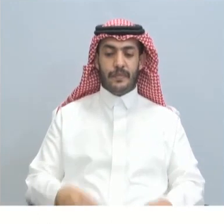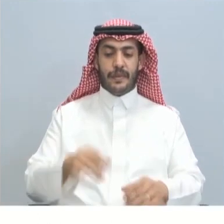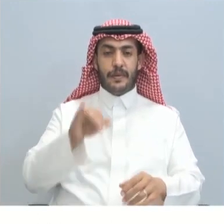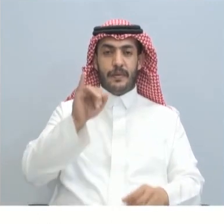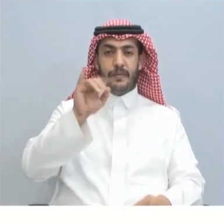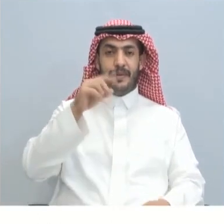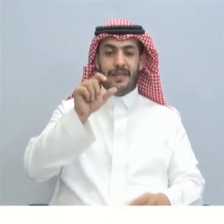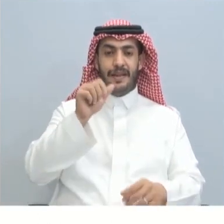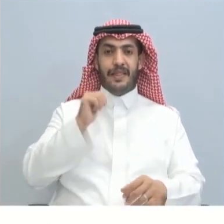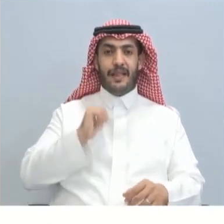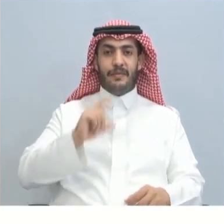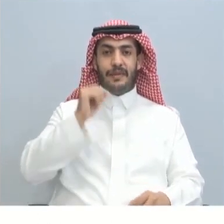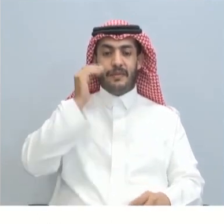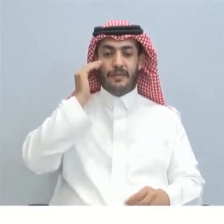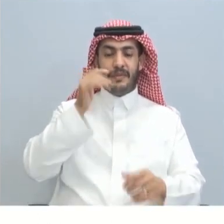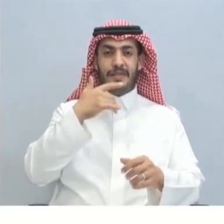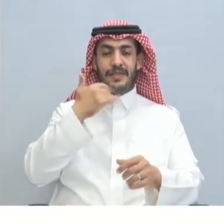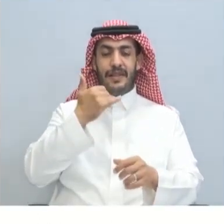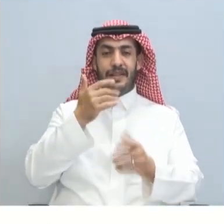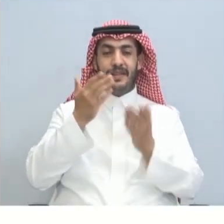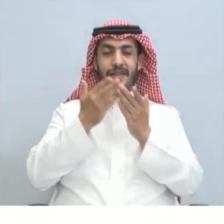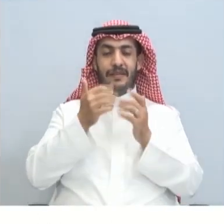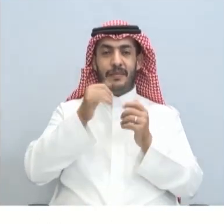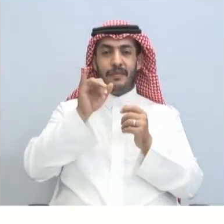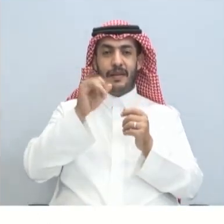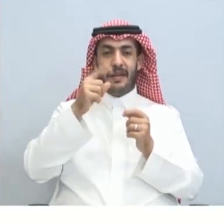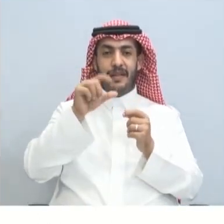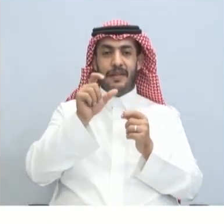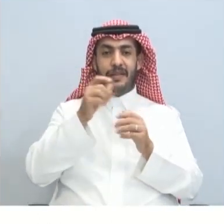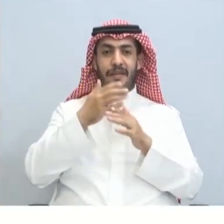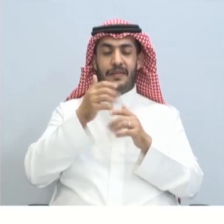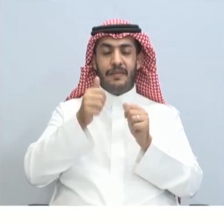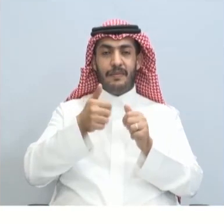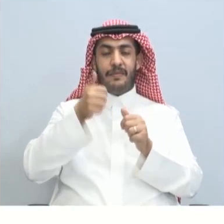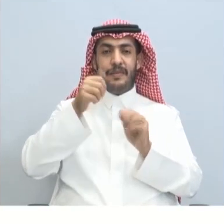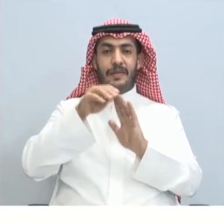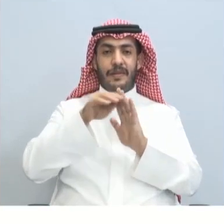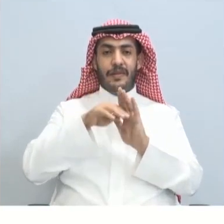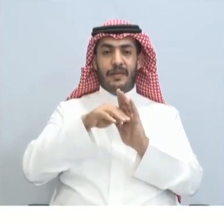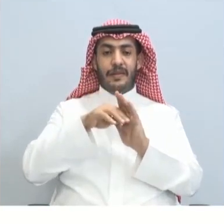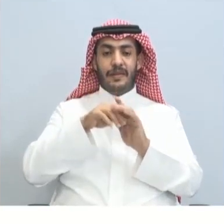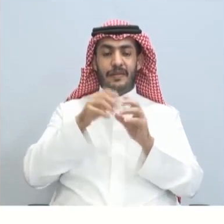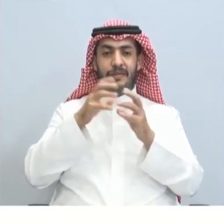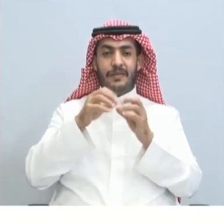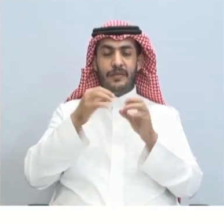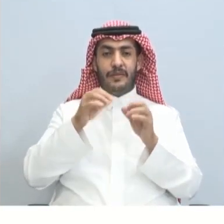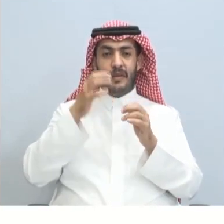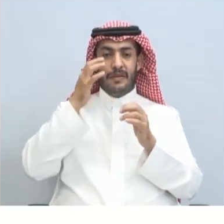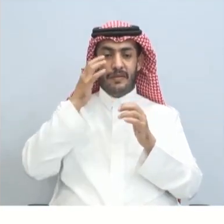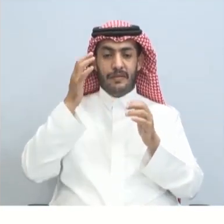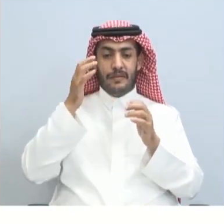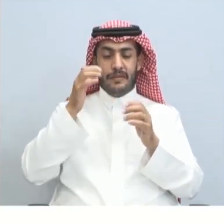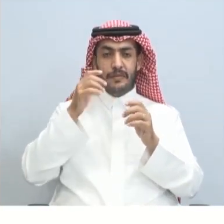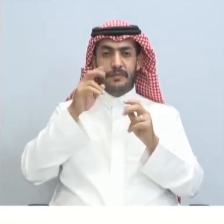المعادن اعزائي الطلبه لتسهيل دراسه المعادن وفهم خواصها صنفها الجيولوجيون